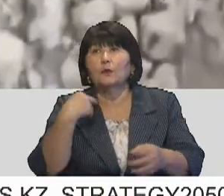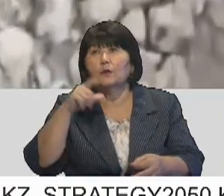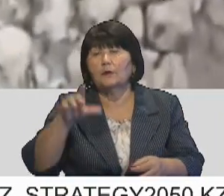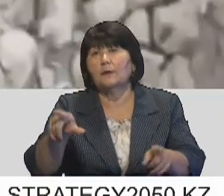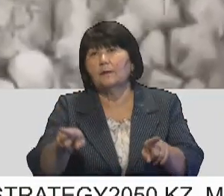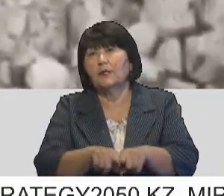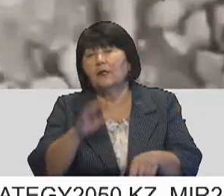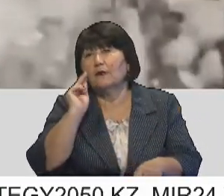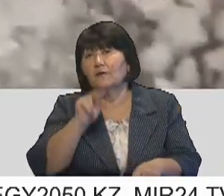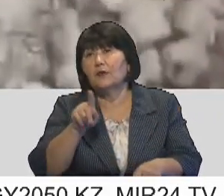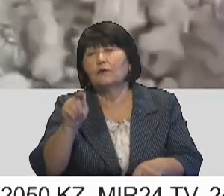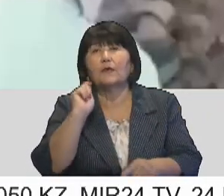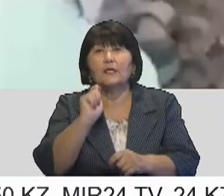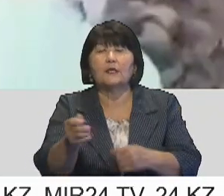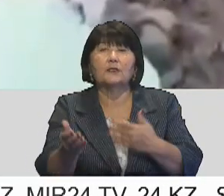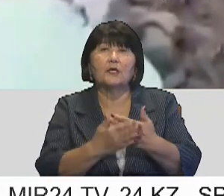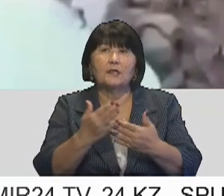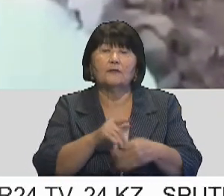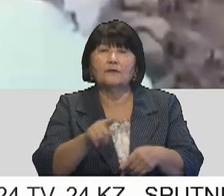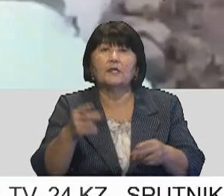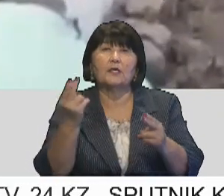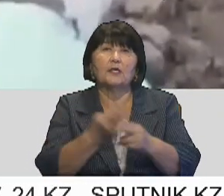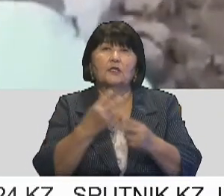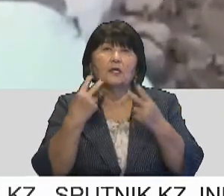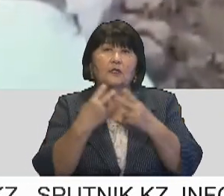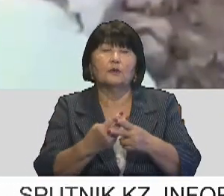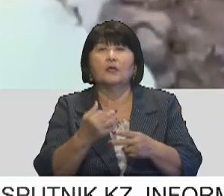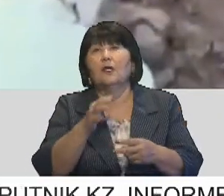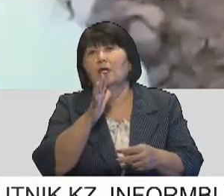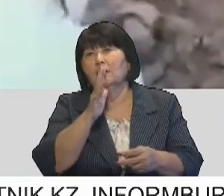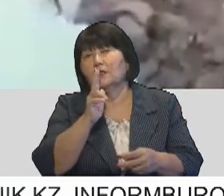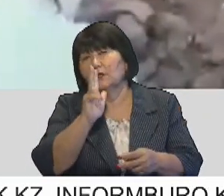признан виновным ему назначено наказание в виде лишения свободы сроком на 3 года